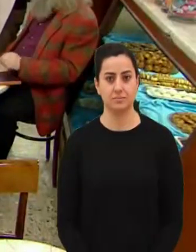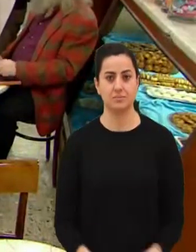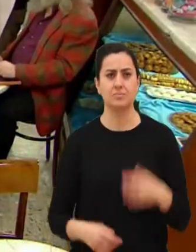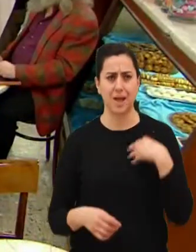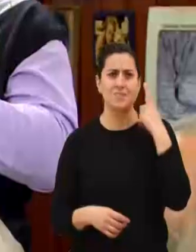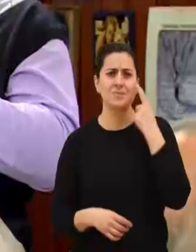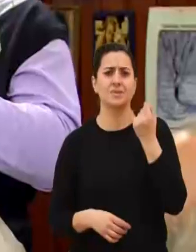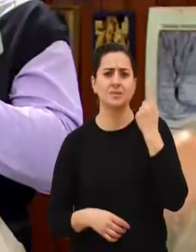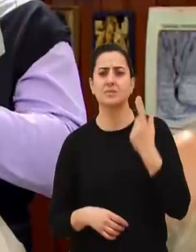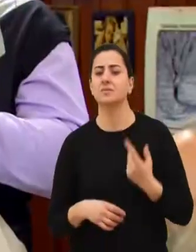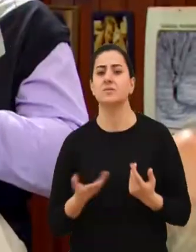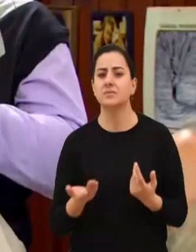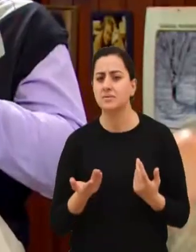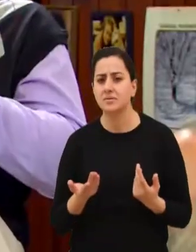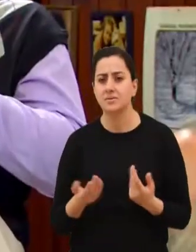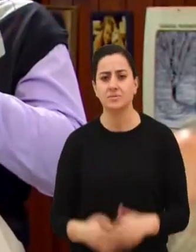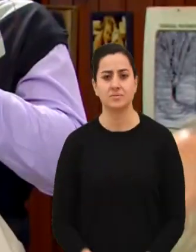aklıma bir şey geldi. Ne geldi Sami Usta?